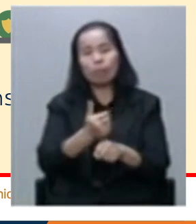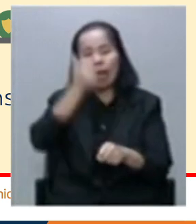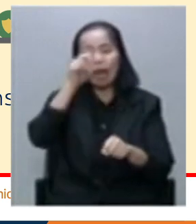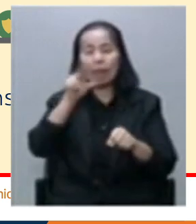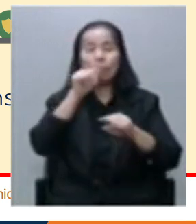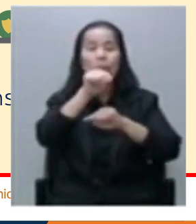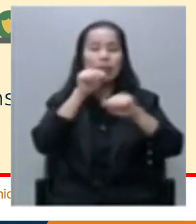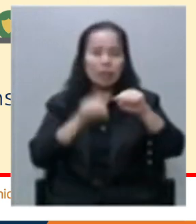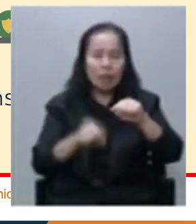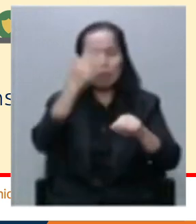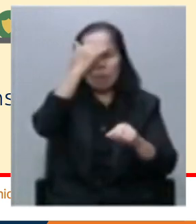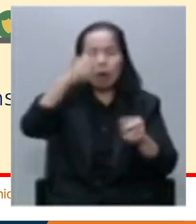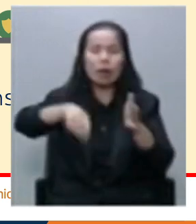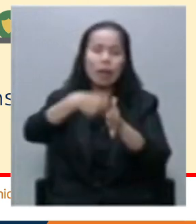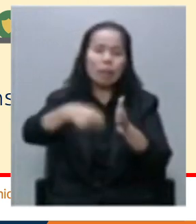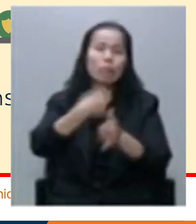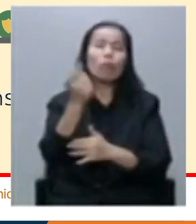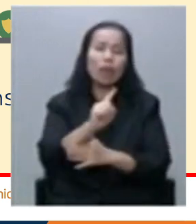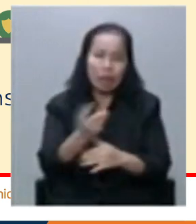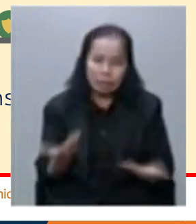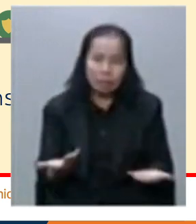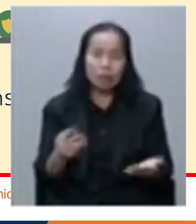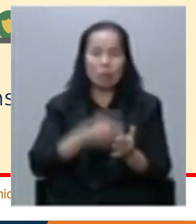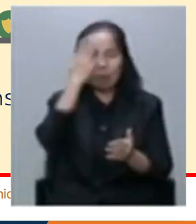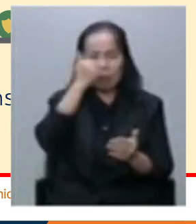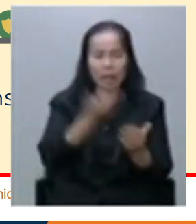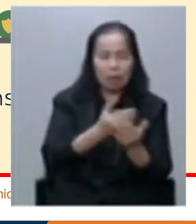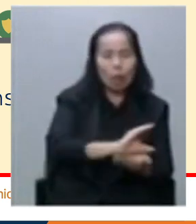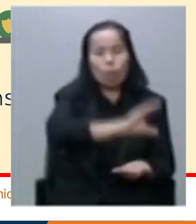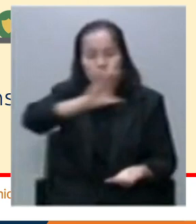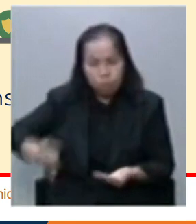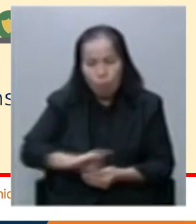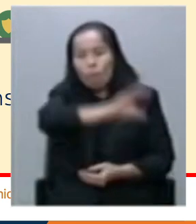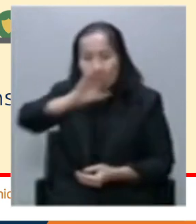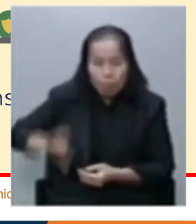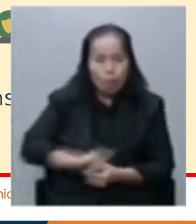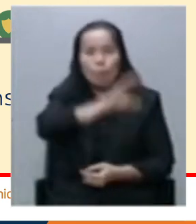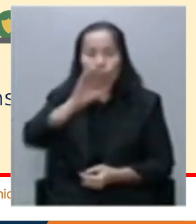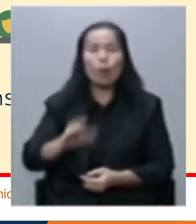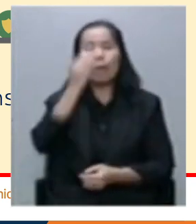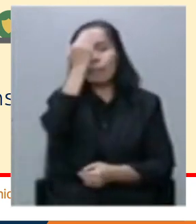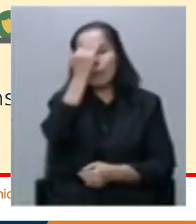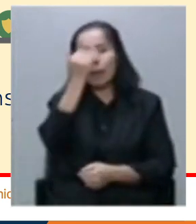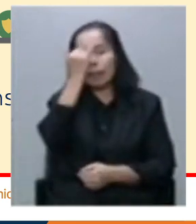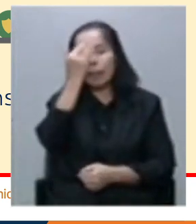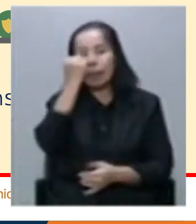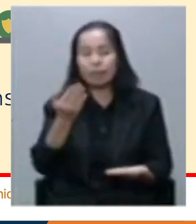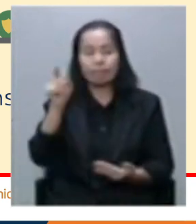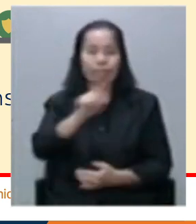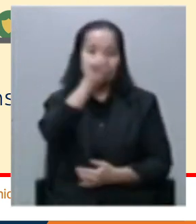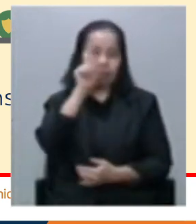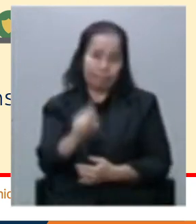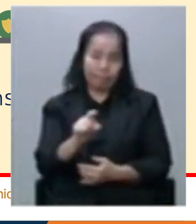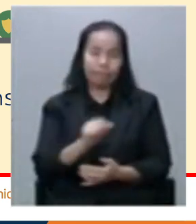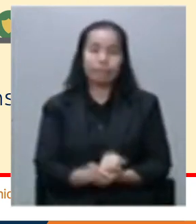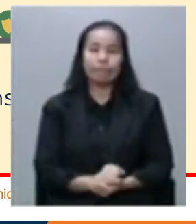แต่เพราะอะไรถึงยังจะต้องเกิดการโอนงบประมาณอีกเป็นคำถามที่น่าชวนคิดนะครับขอสไลด์